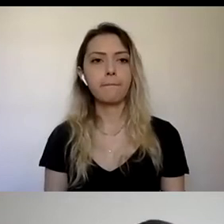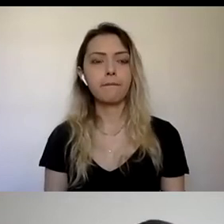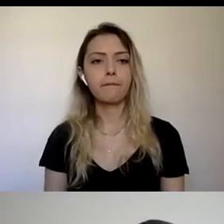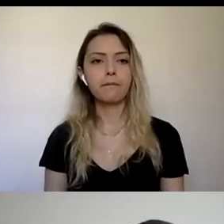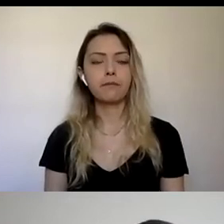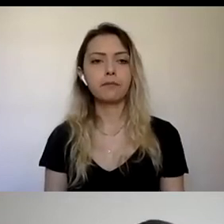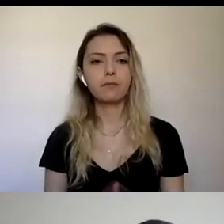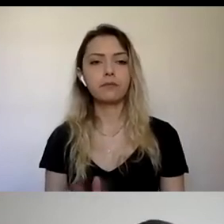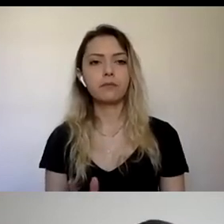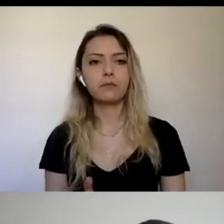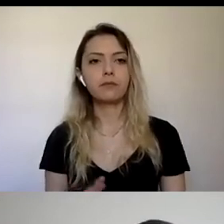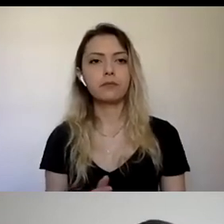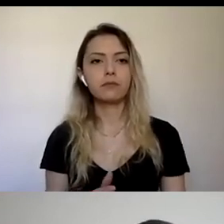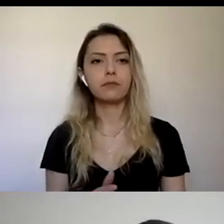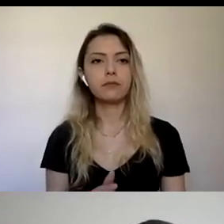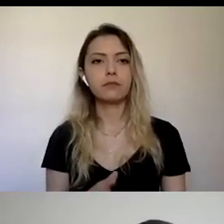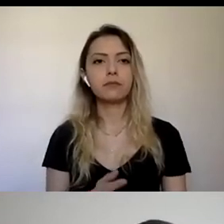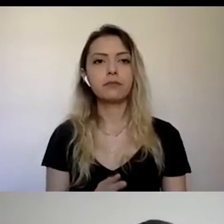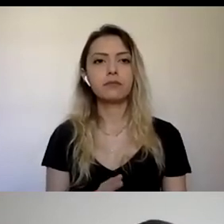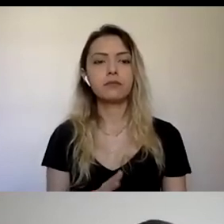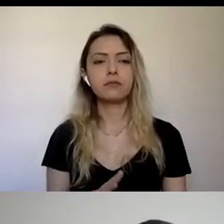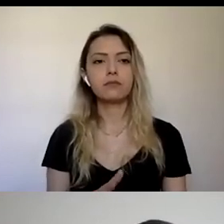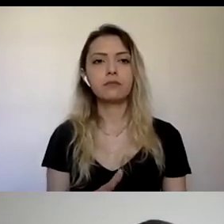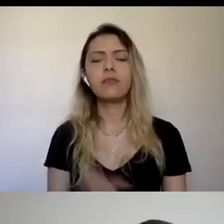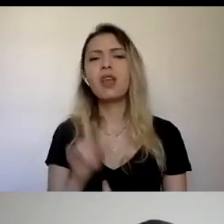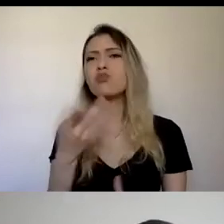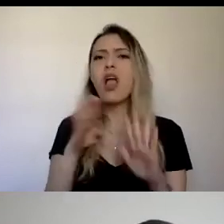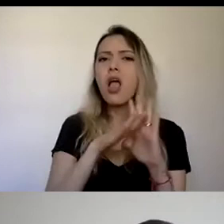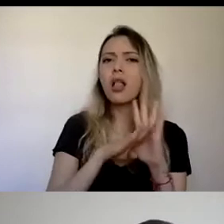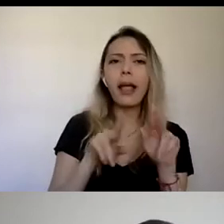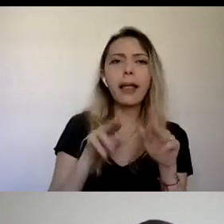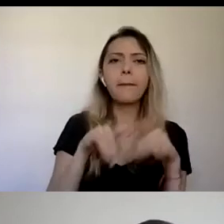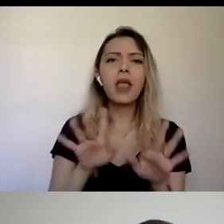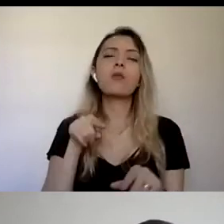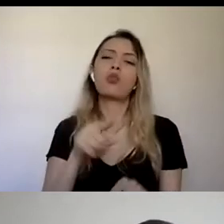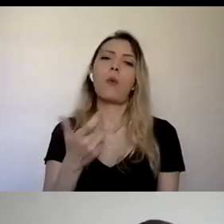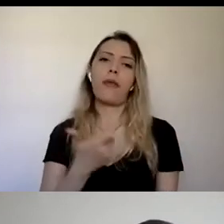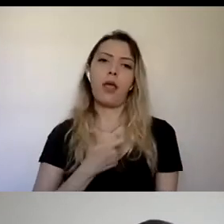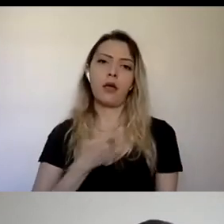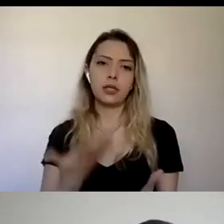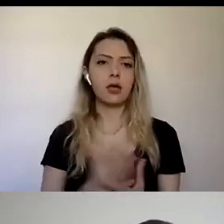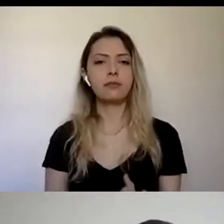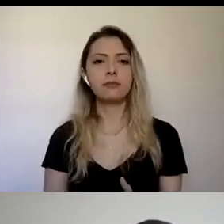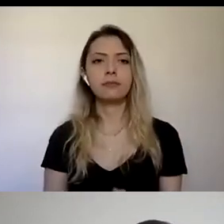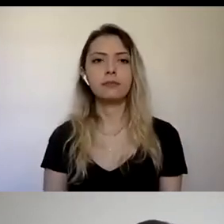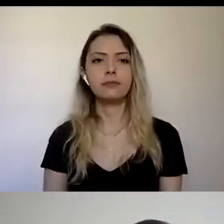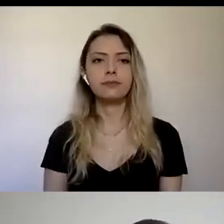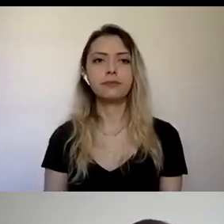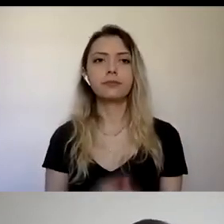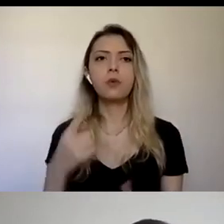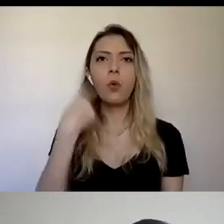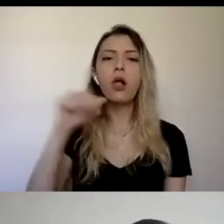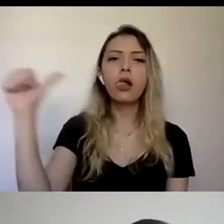Şöyle, bunlar aslında böyle bir ilke milke değil sadece, yasa. O yüzden de hani böyle yitirme mitirme falan